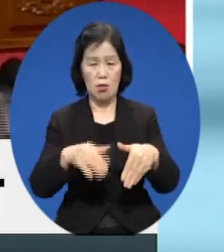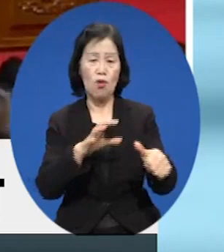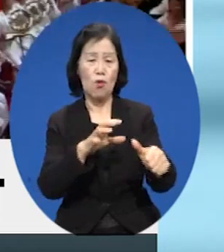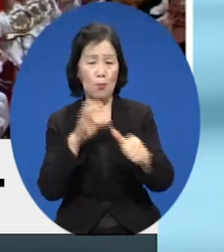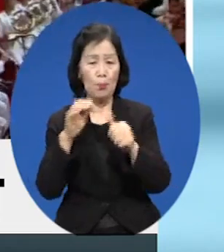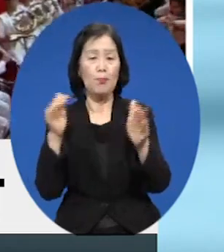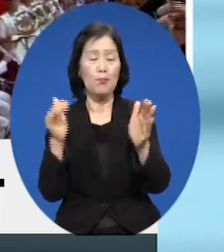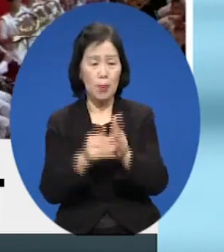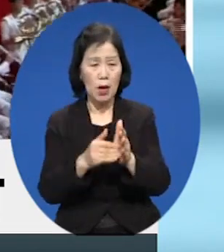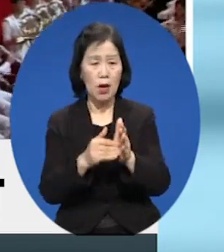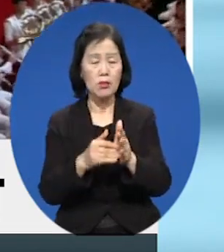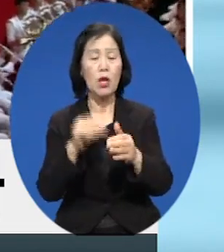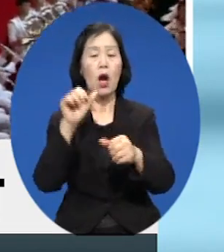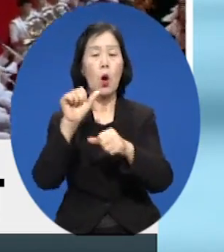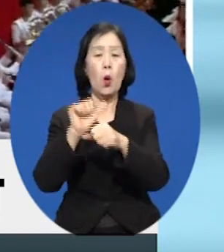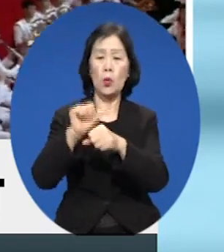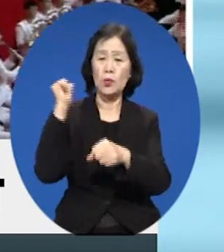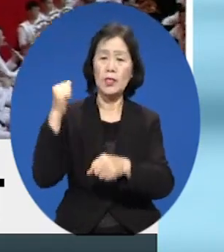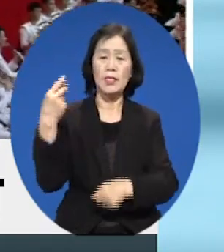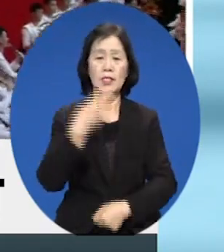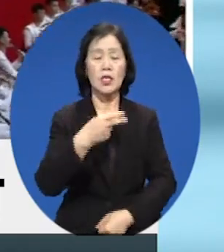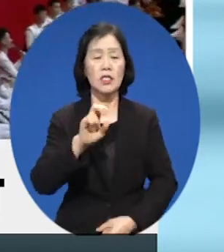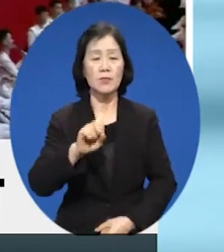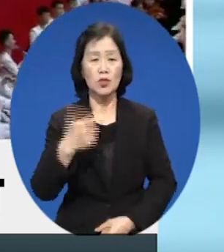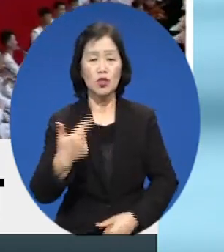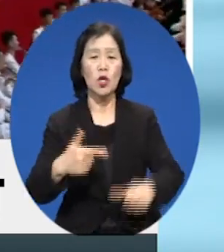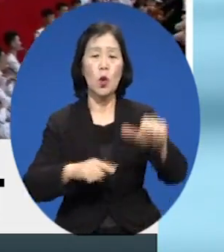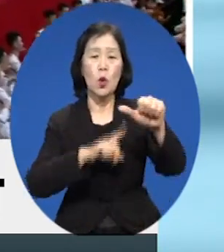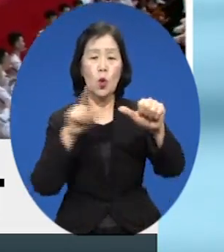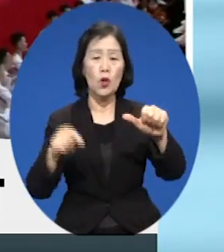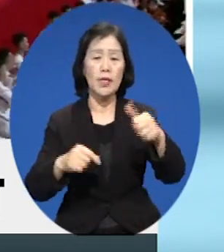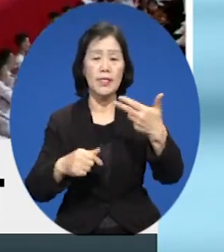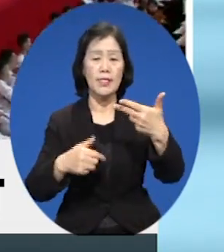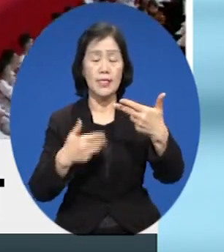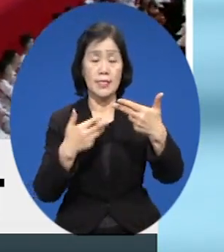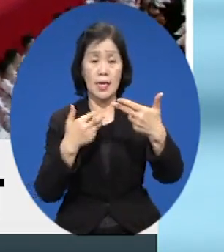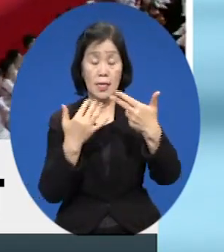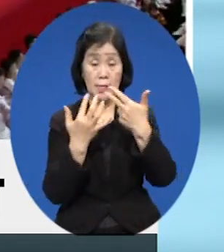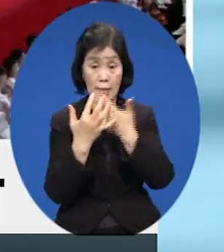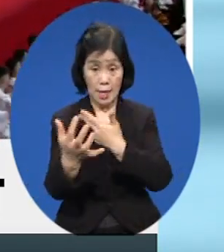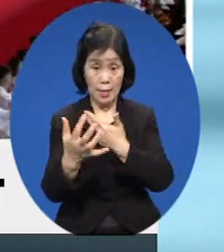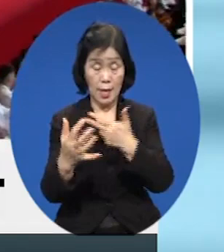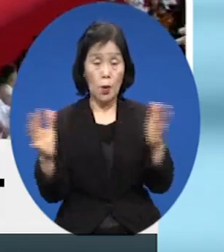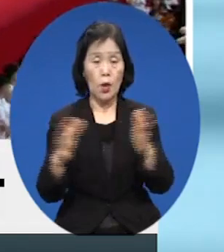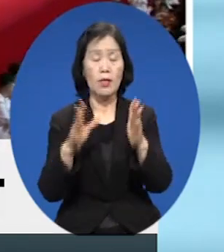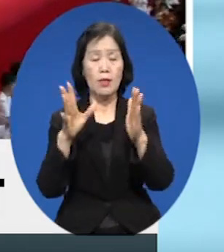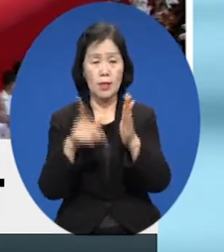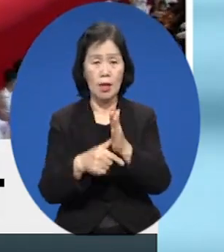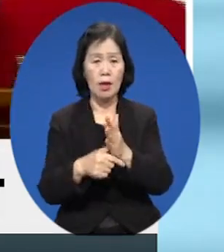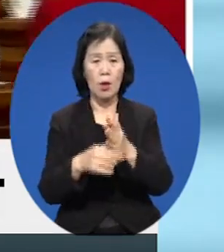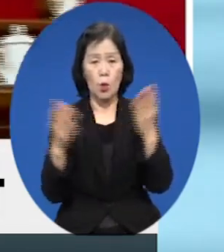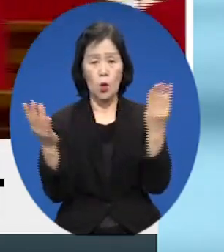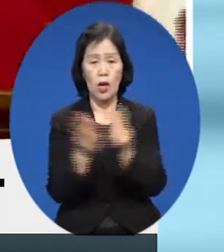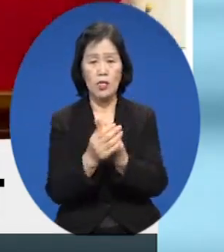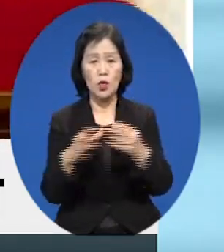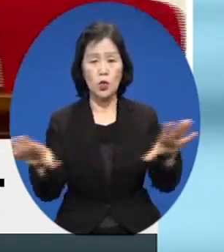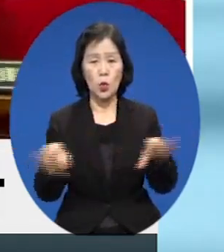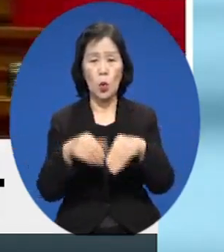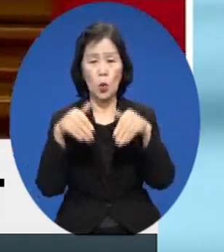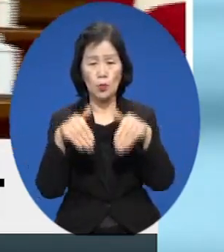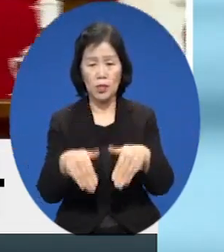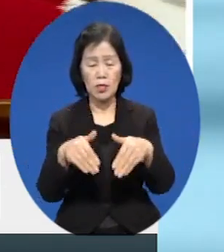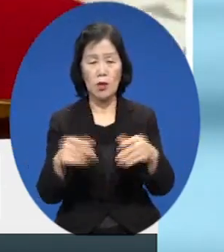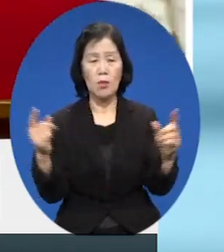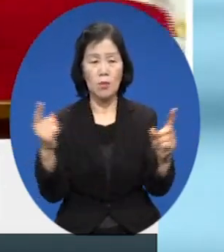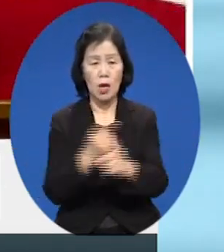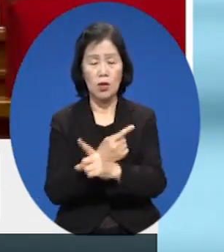4 그다 이제 5년 전 이 2016 년 5월에 제 7차 당 대회를 소집 했는데 국소 완전히 총 비서 제를 바꾸어